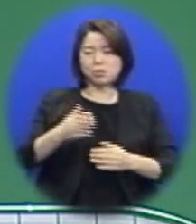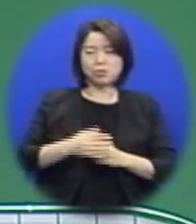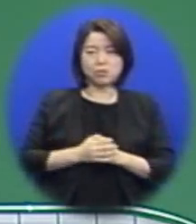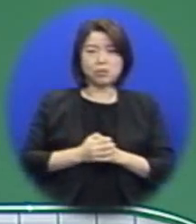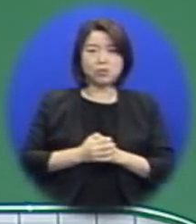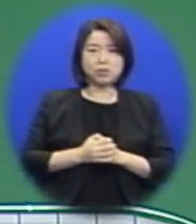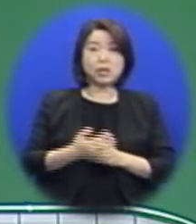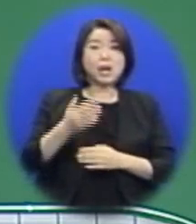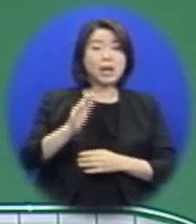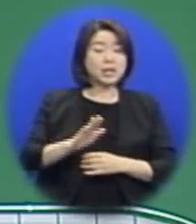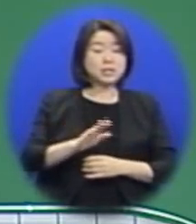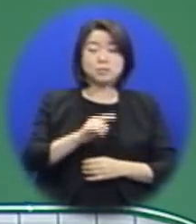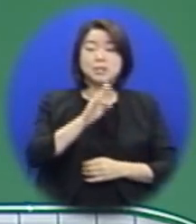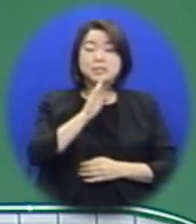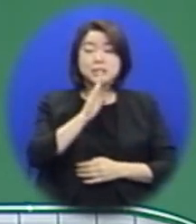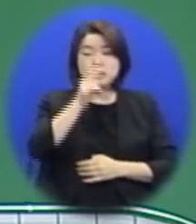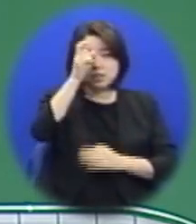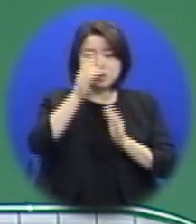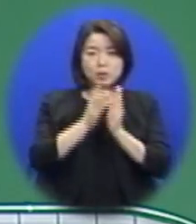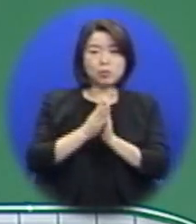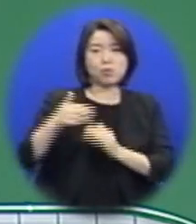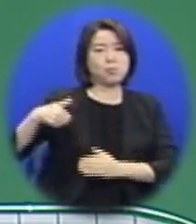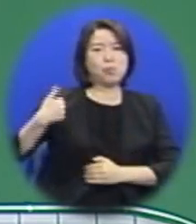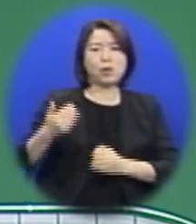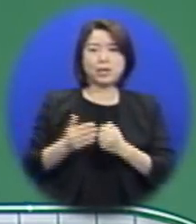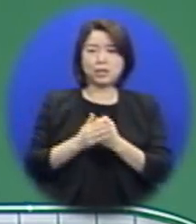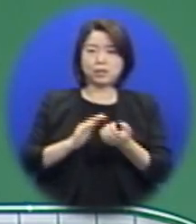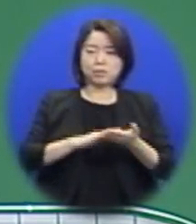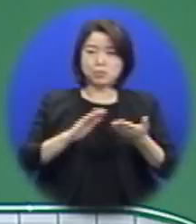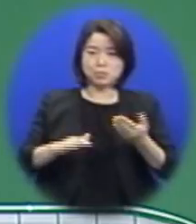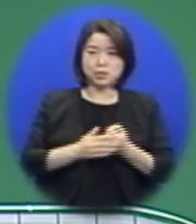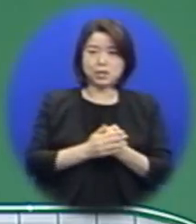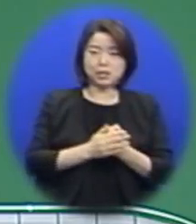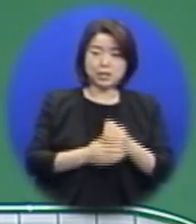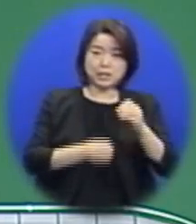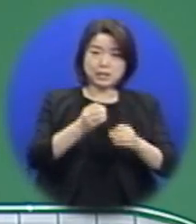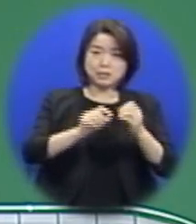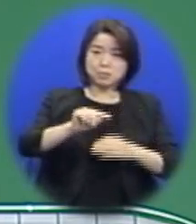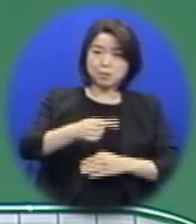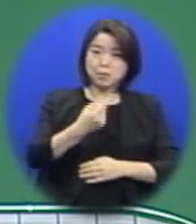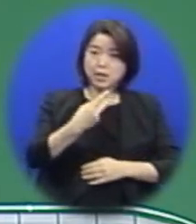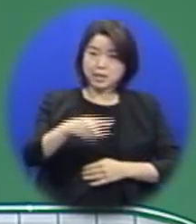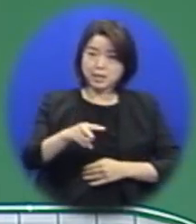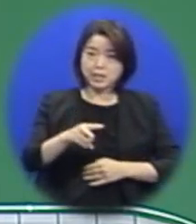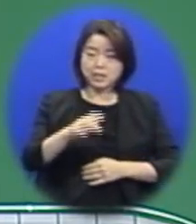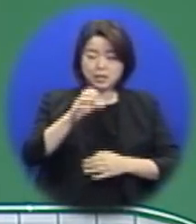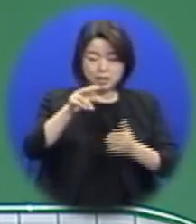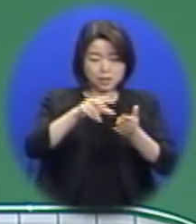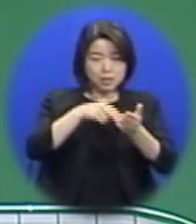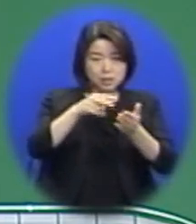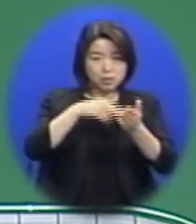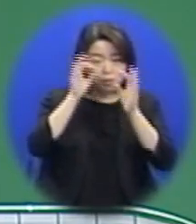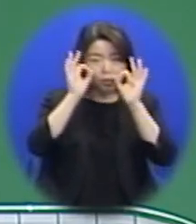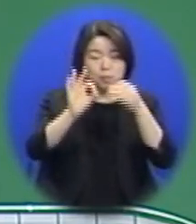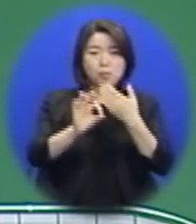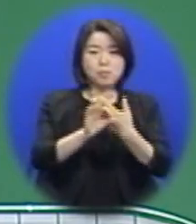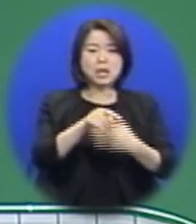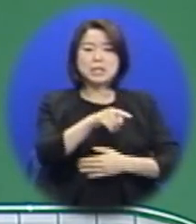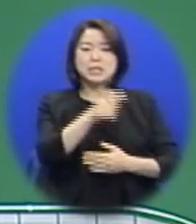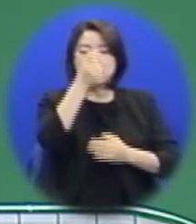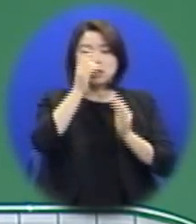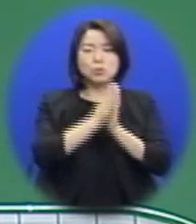그는 아직도 기도를 진짜 몰랐기 때문입니다. 시편 102편을 읽어보면 이 기도는 아주